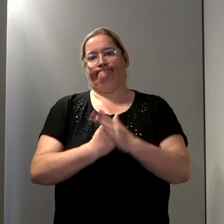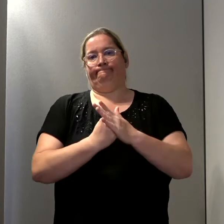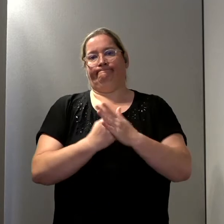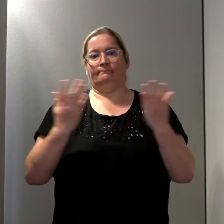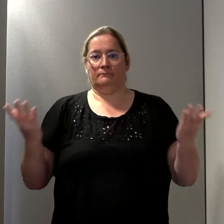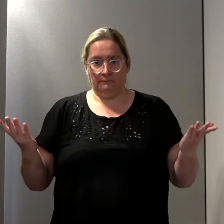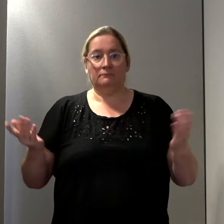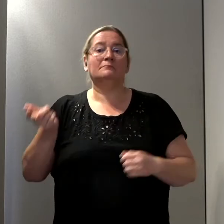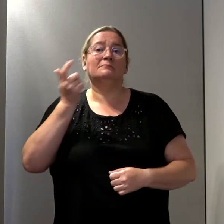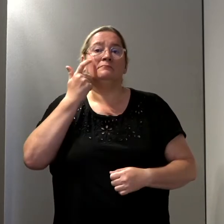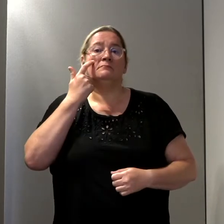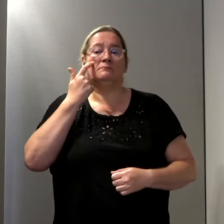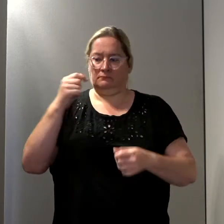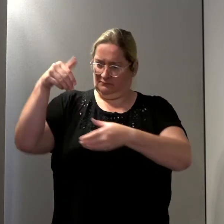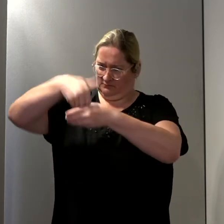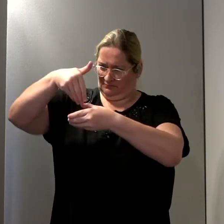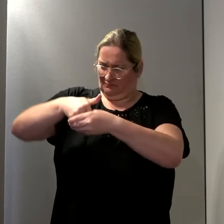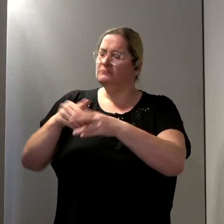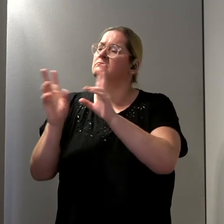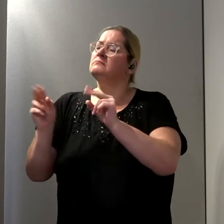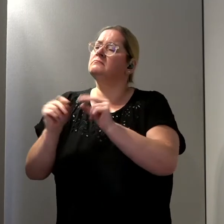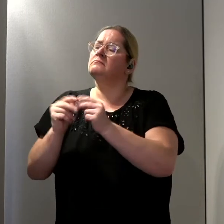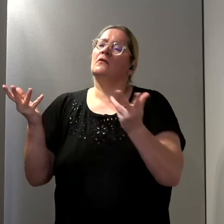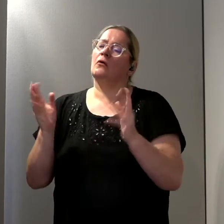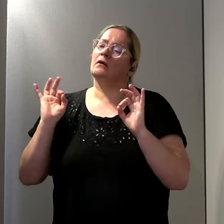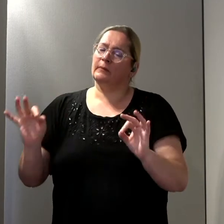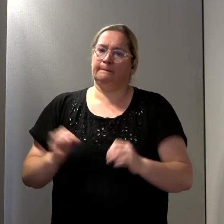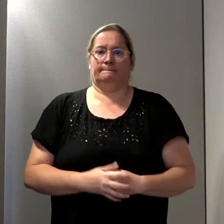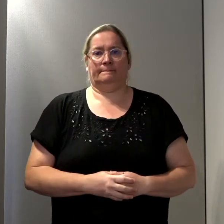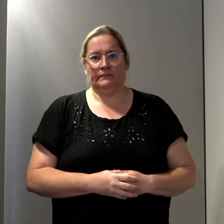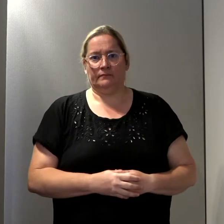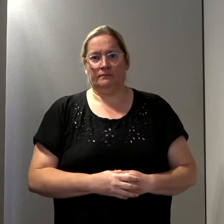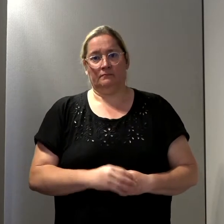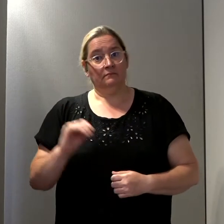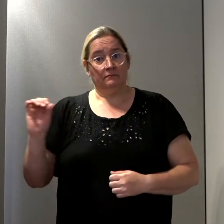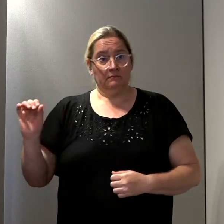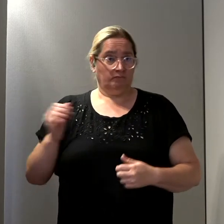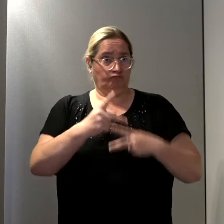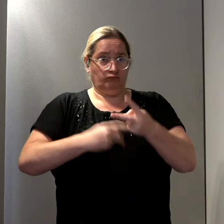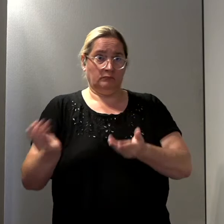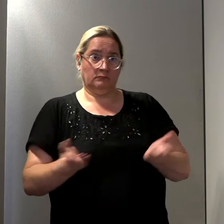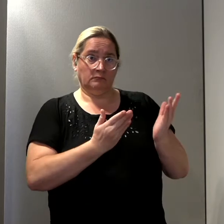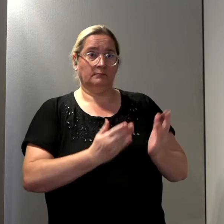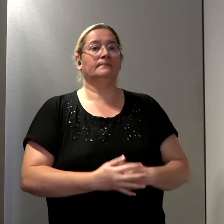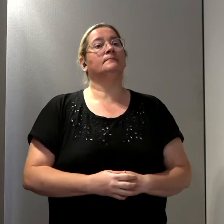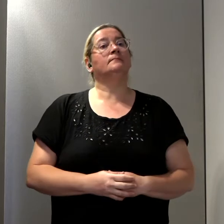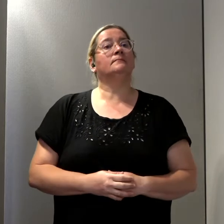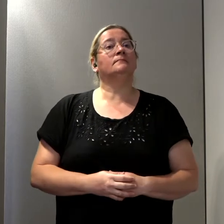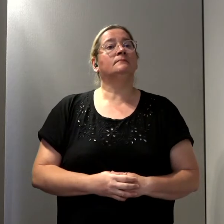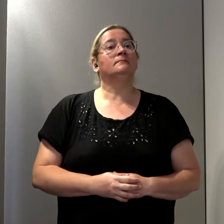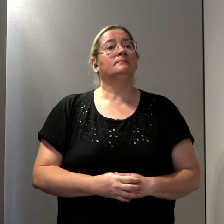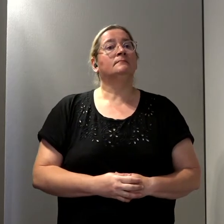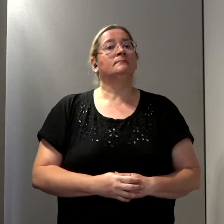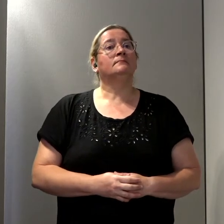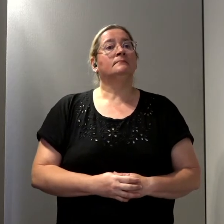va voir qu'est-ce qu'il faut mettre dans cette description après. D'abord, slide suivante, s'il vous plaît. Je veux